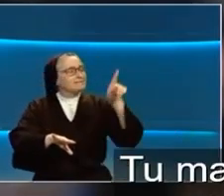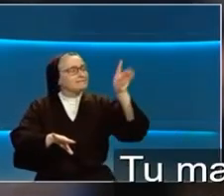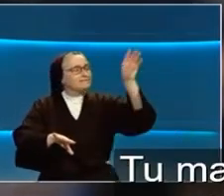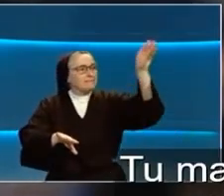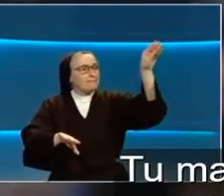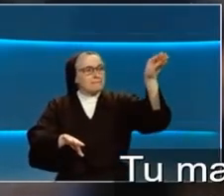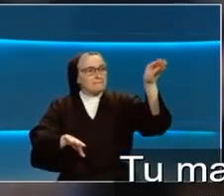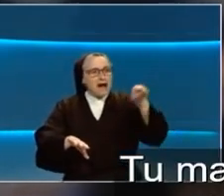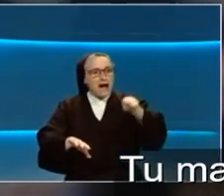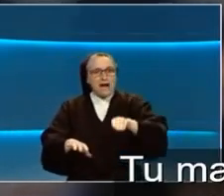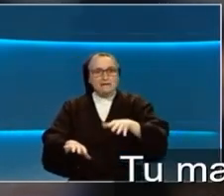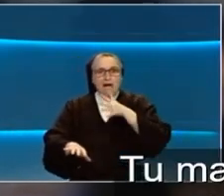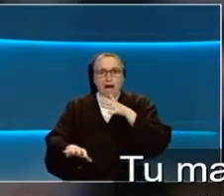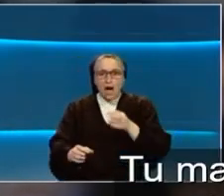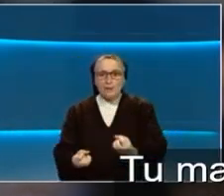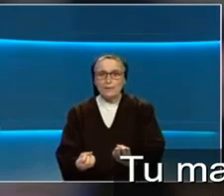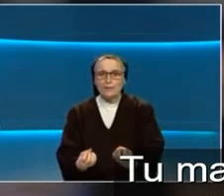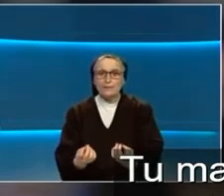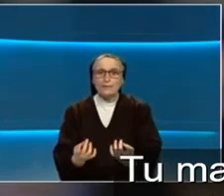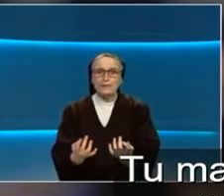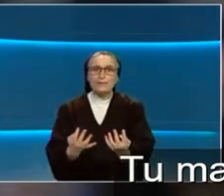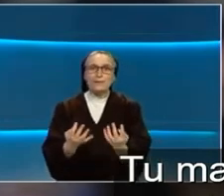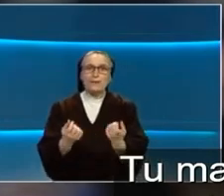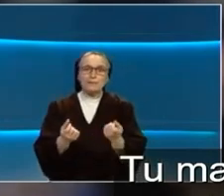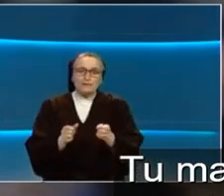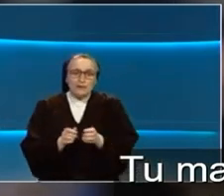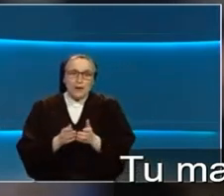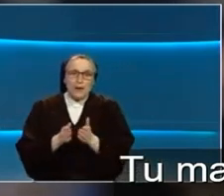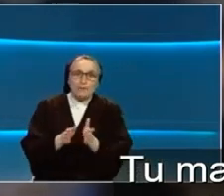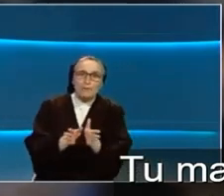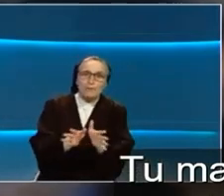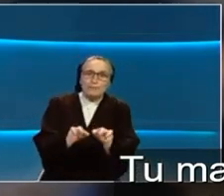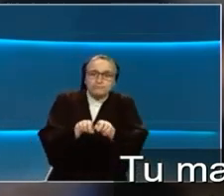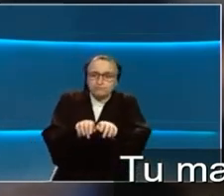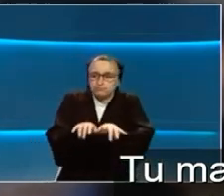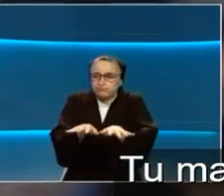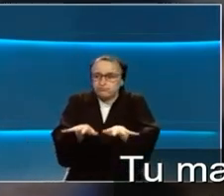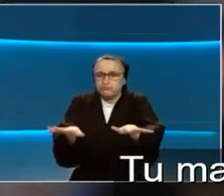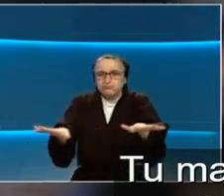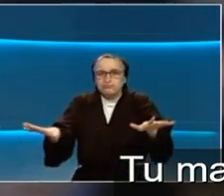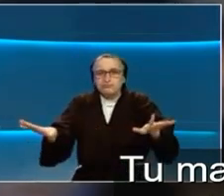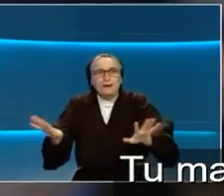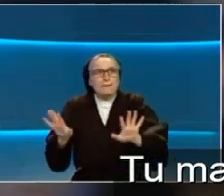torrentes, inter medium montium